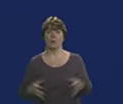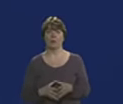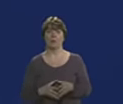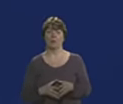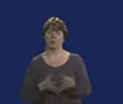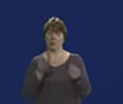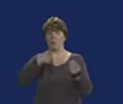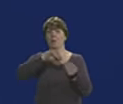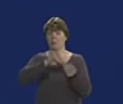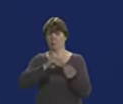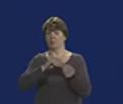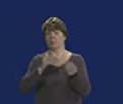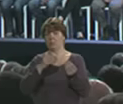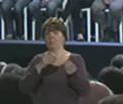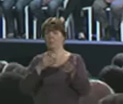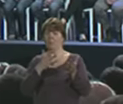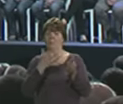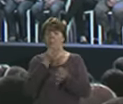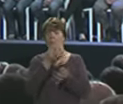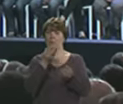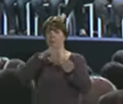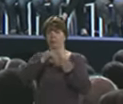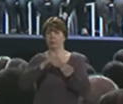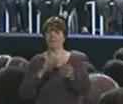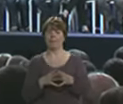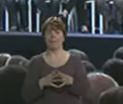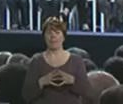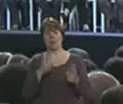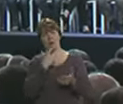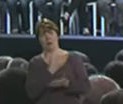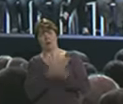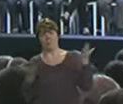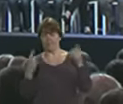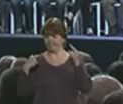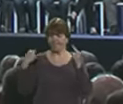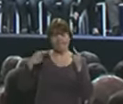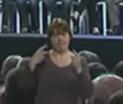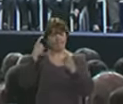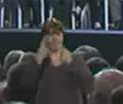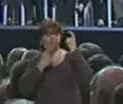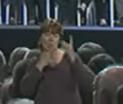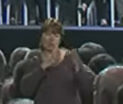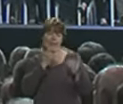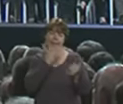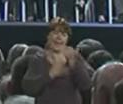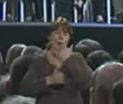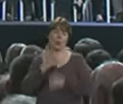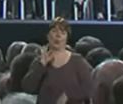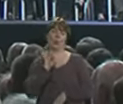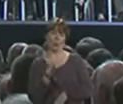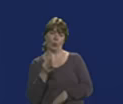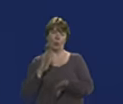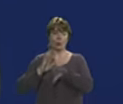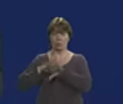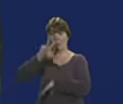Et enfin, je veux terminer en vous disant une chose. Je dois tirer les conséquences d'erreurs que nous avons commises au